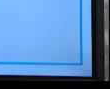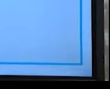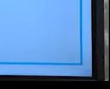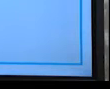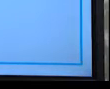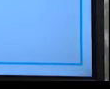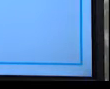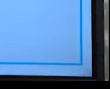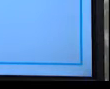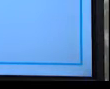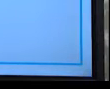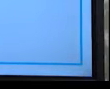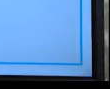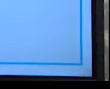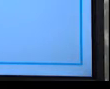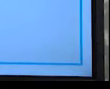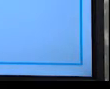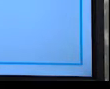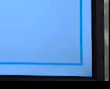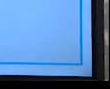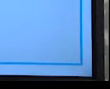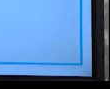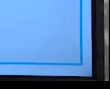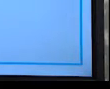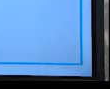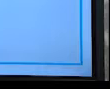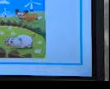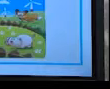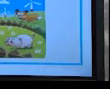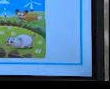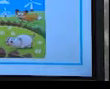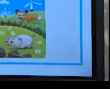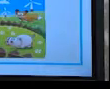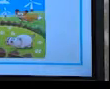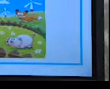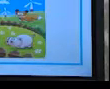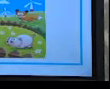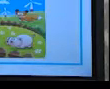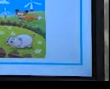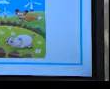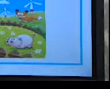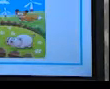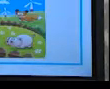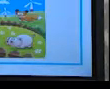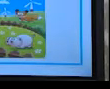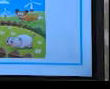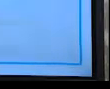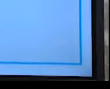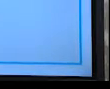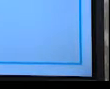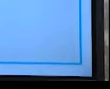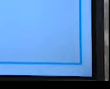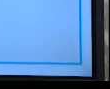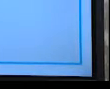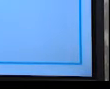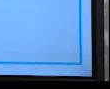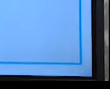Im Ferienlager, in einem See, auf einem